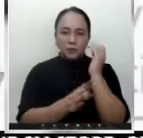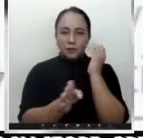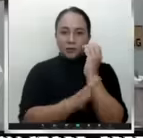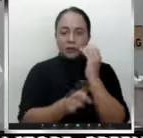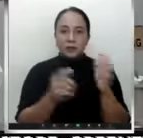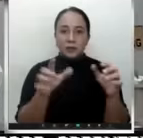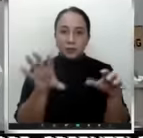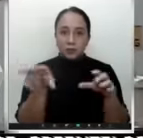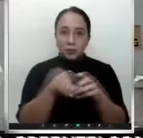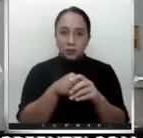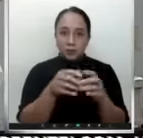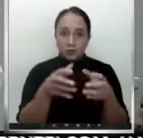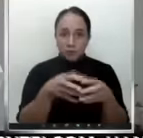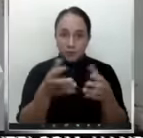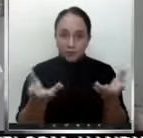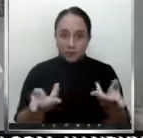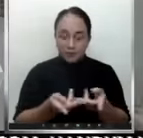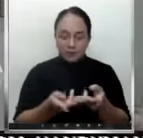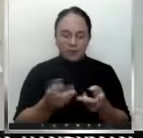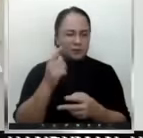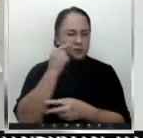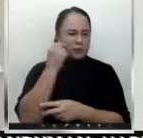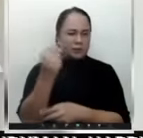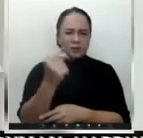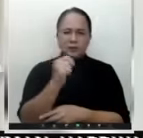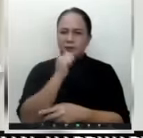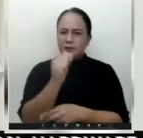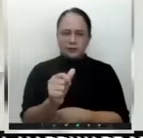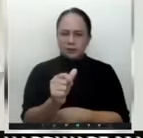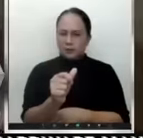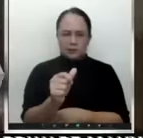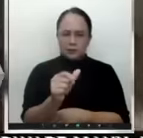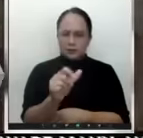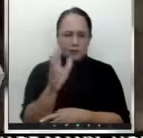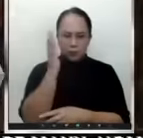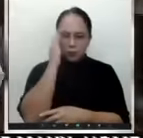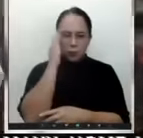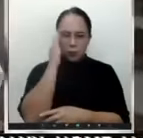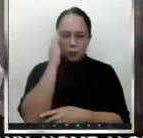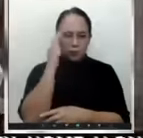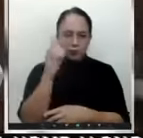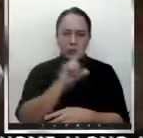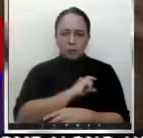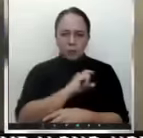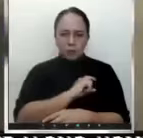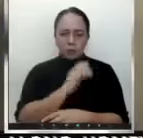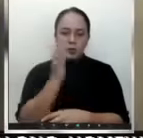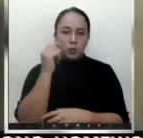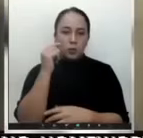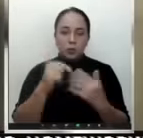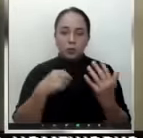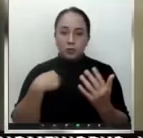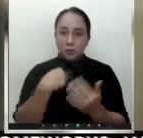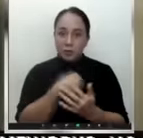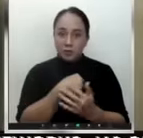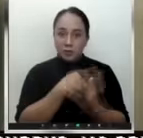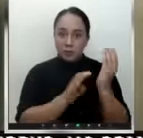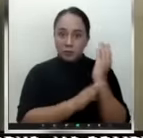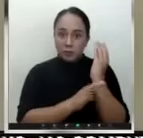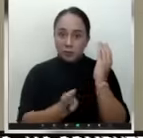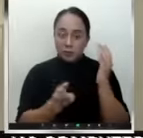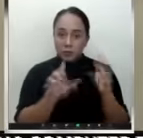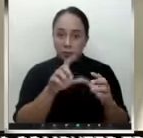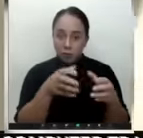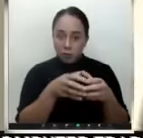gusali. Imposible hindi alam ito ni isang police sa substation. Lahat ng member ng substation at pending